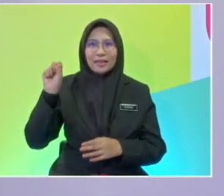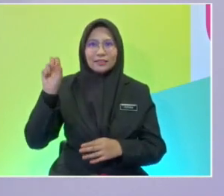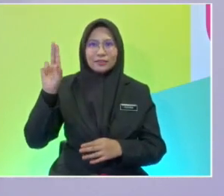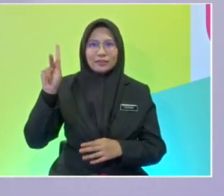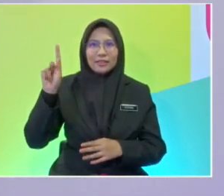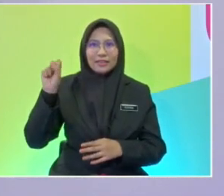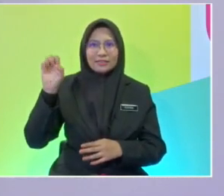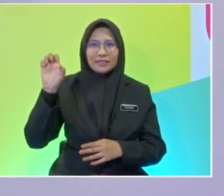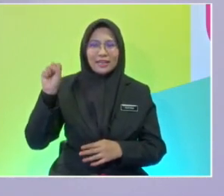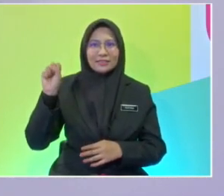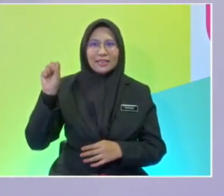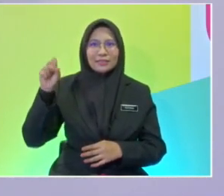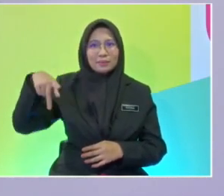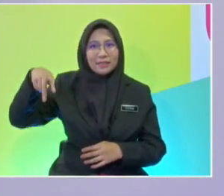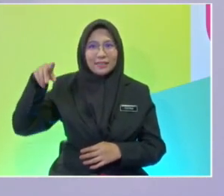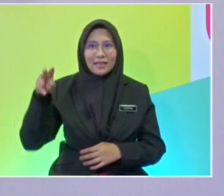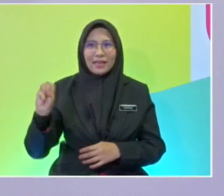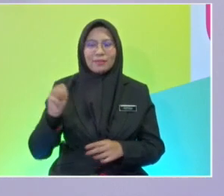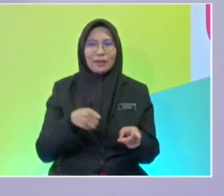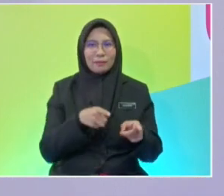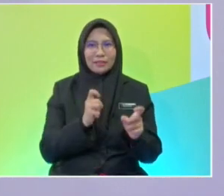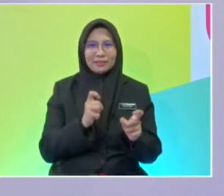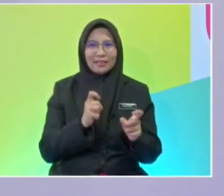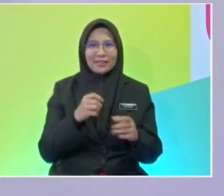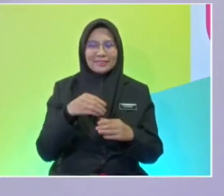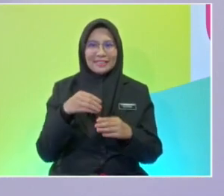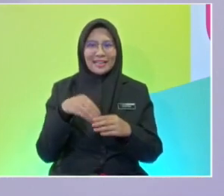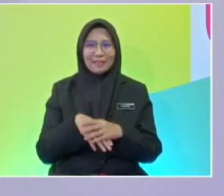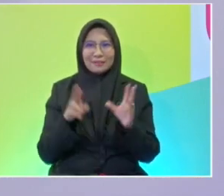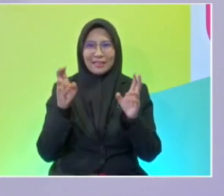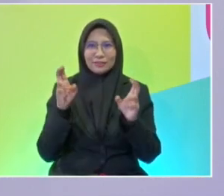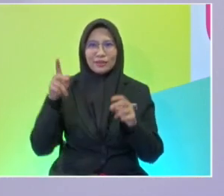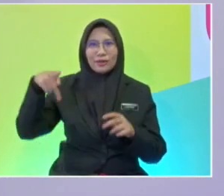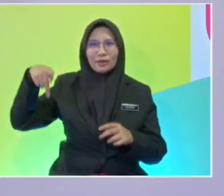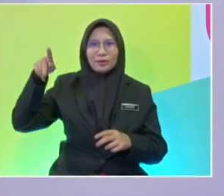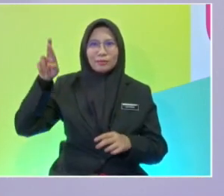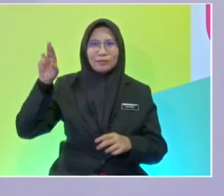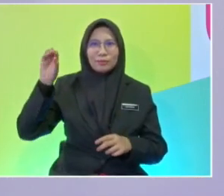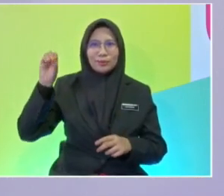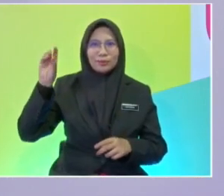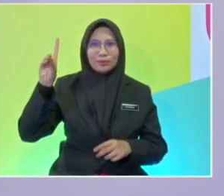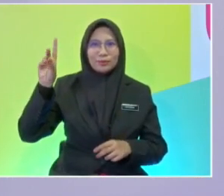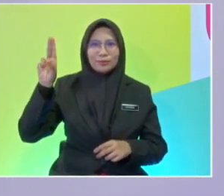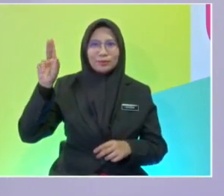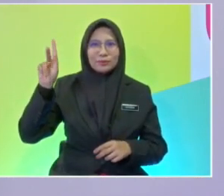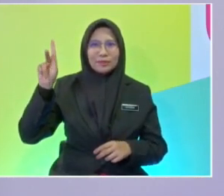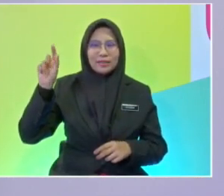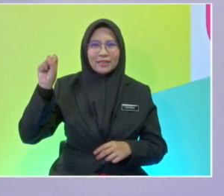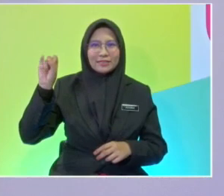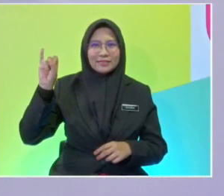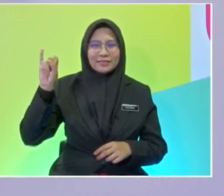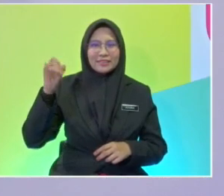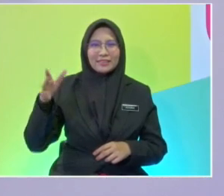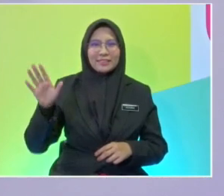berkaitan dengan mata pelajaran produksi multimedia dan pastinya kita bawakan juga seorang guru yang cukup banyak pengalamannya kita